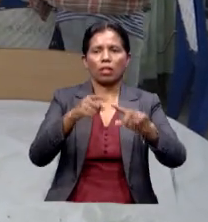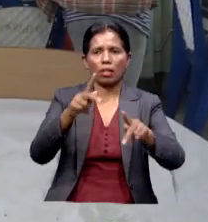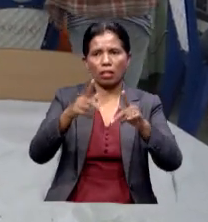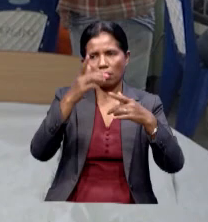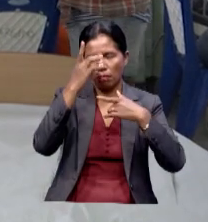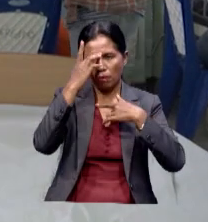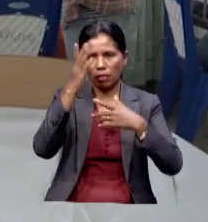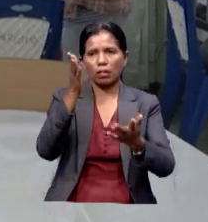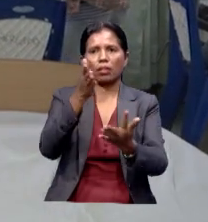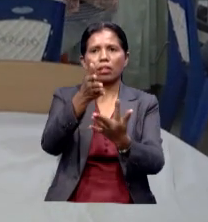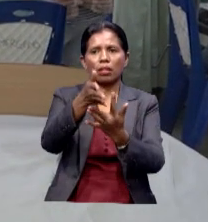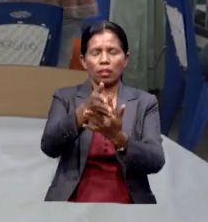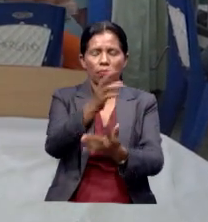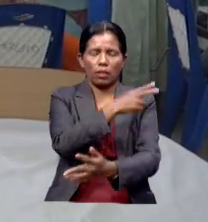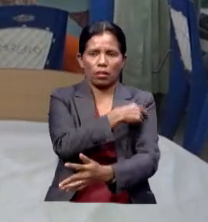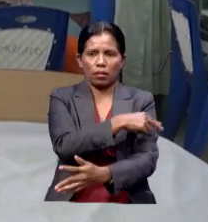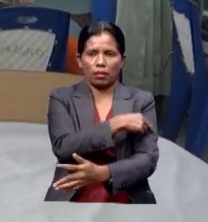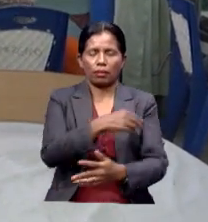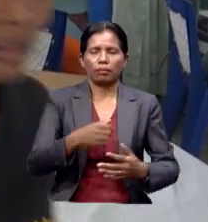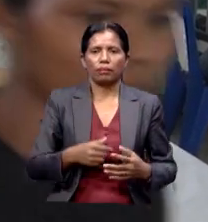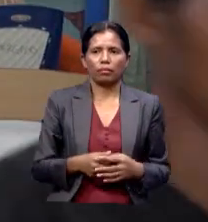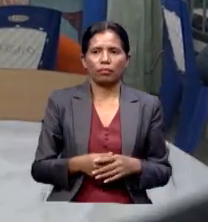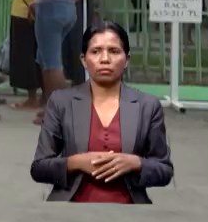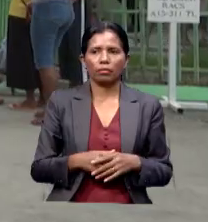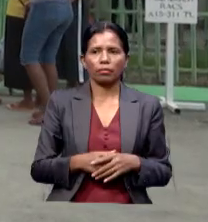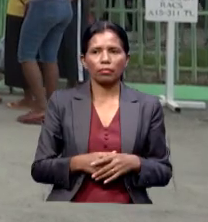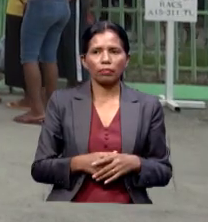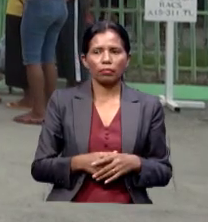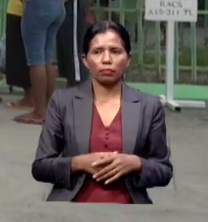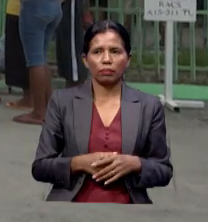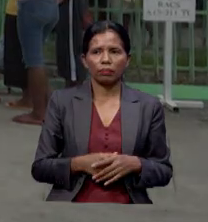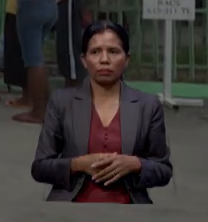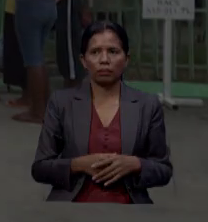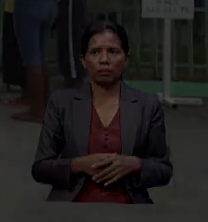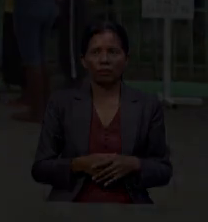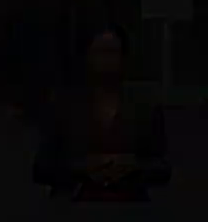tama e a sala emergência. Felicitas Borges Agostinho da Costa, GMN.